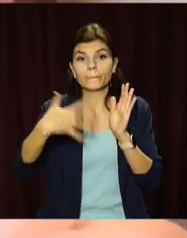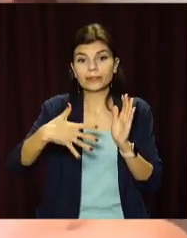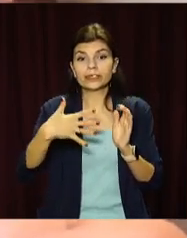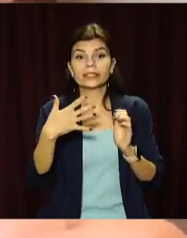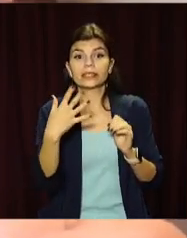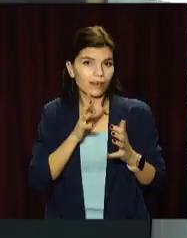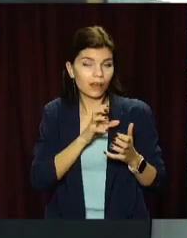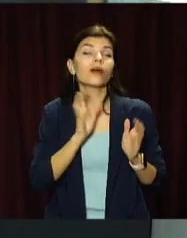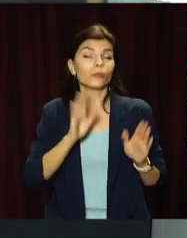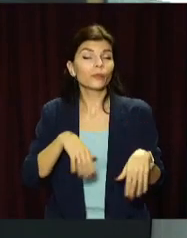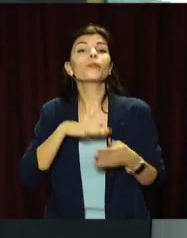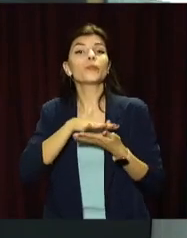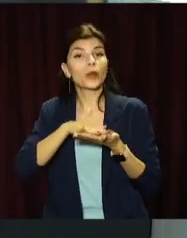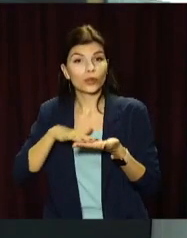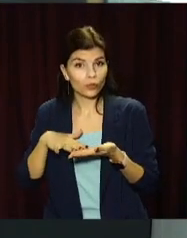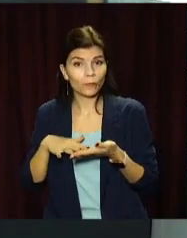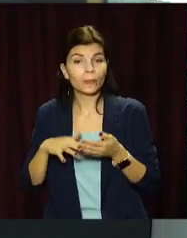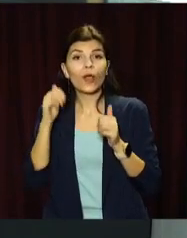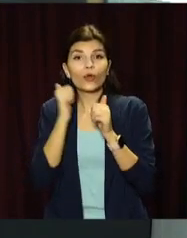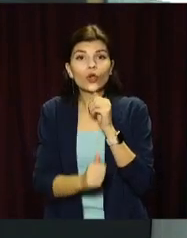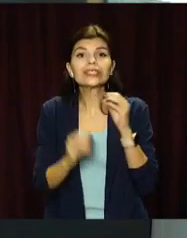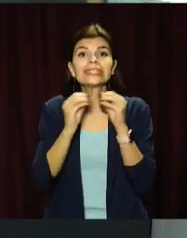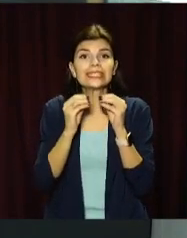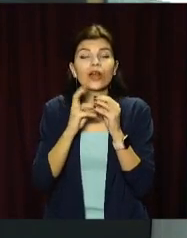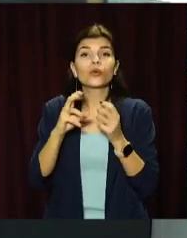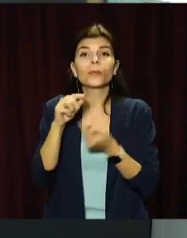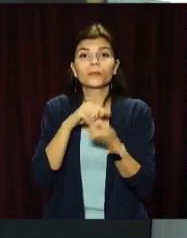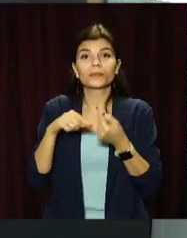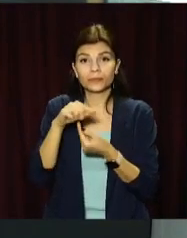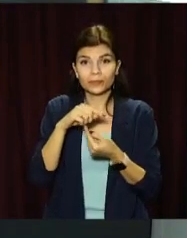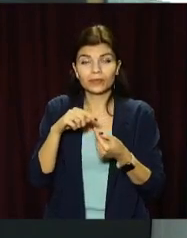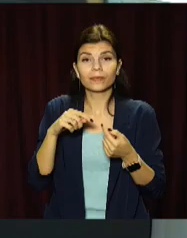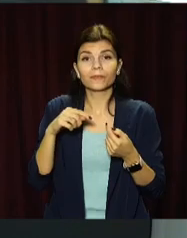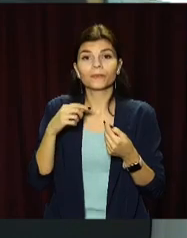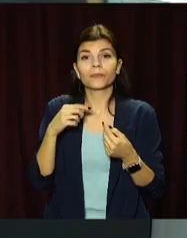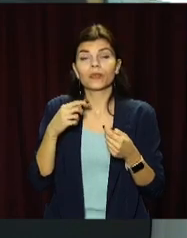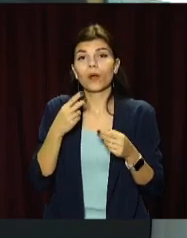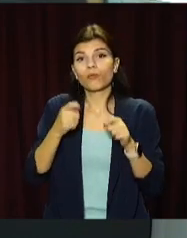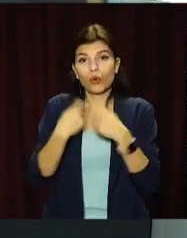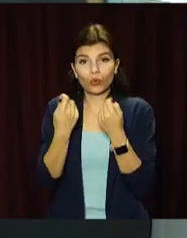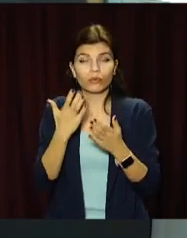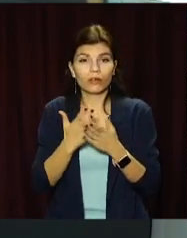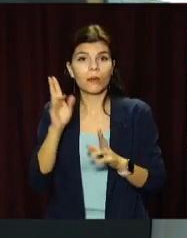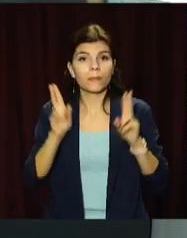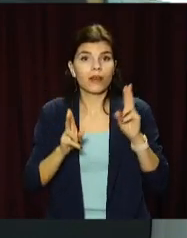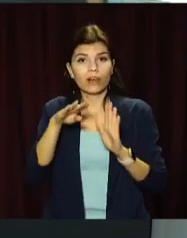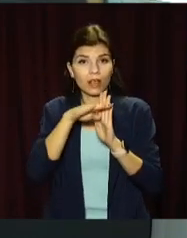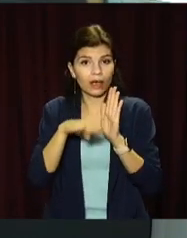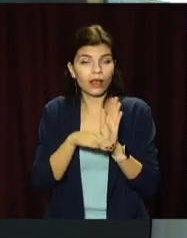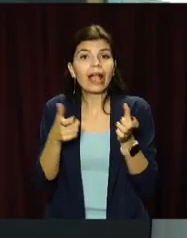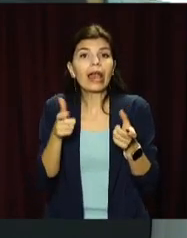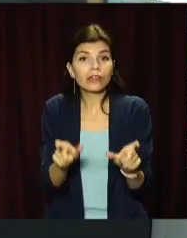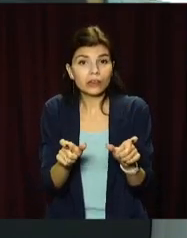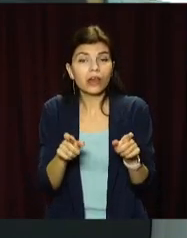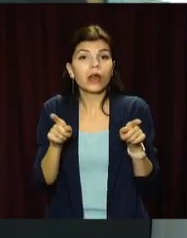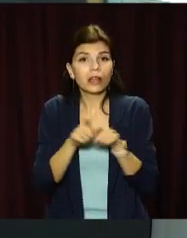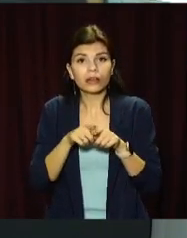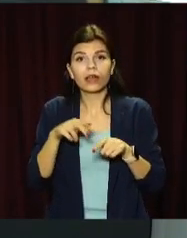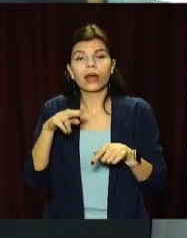653. Кожен десятий підприємець на Дніпропетровщині порушує правила карантину. Такі цифри наводять